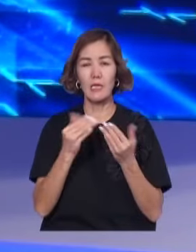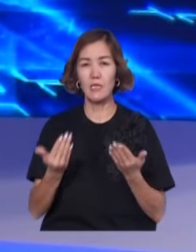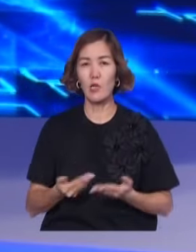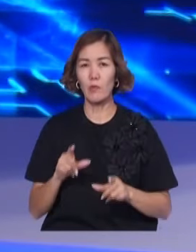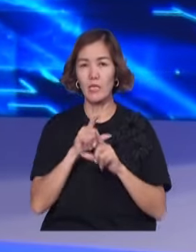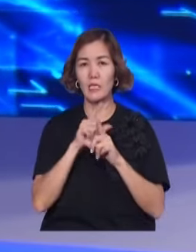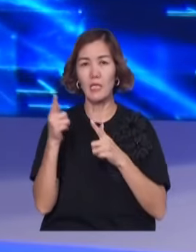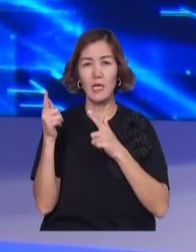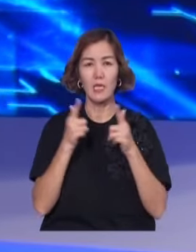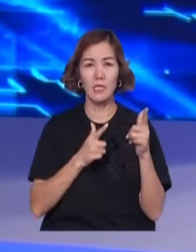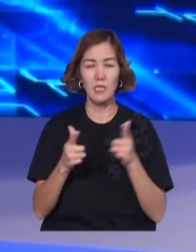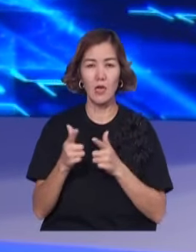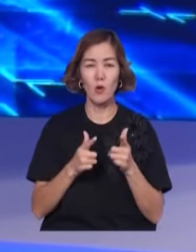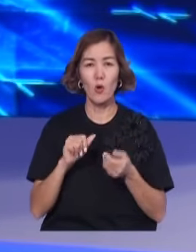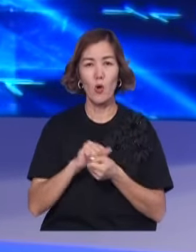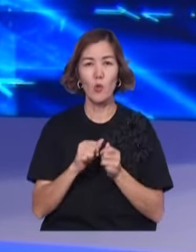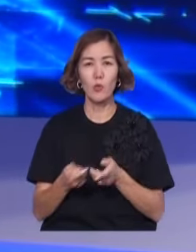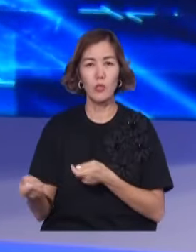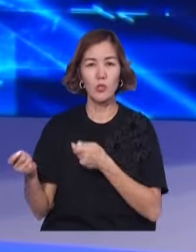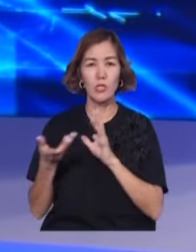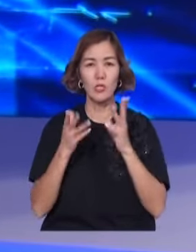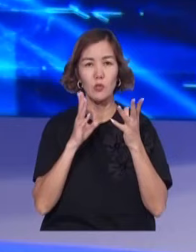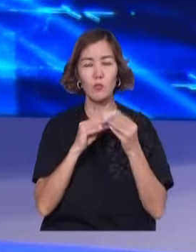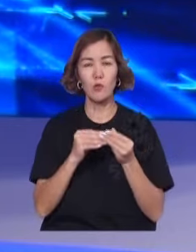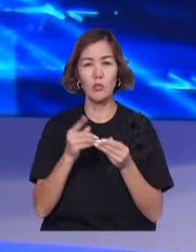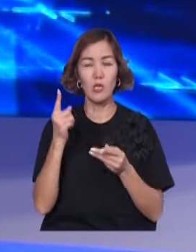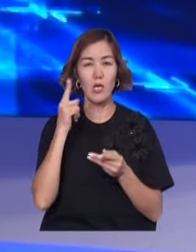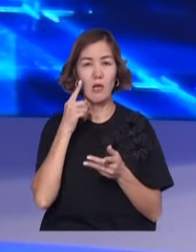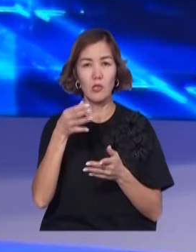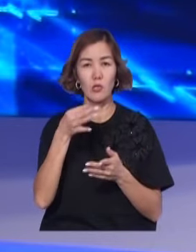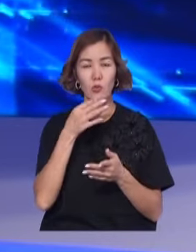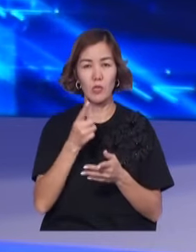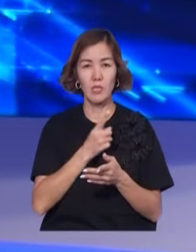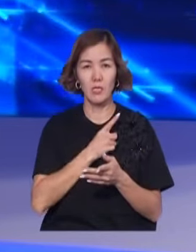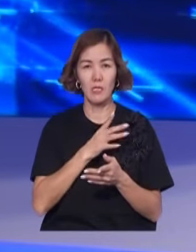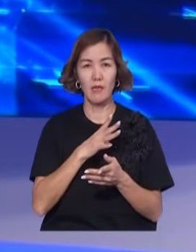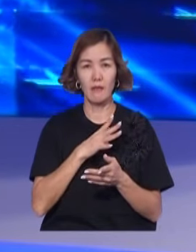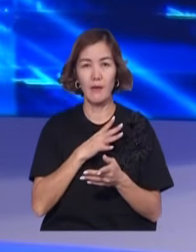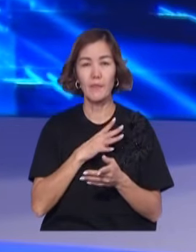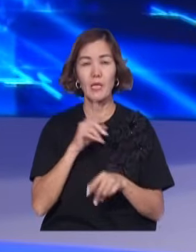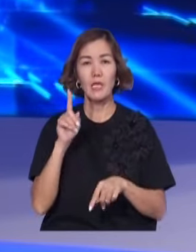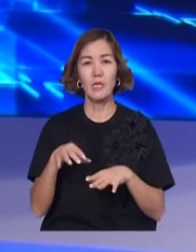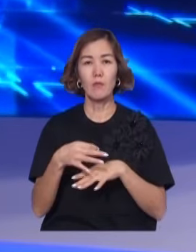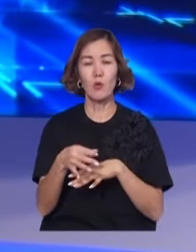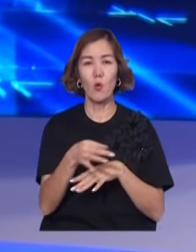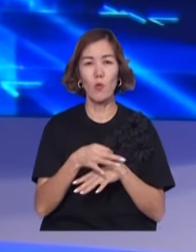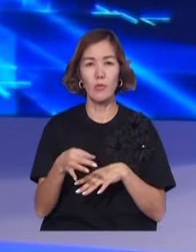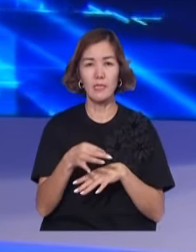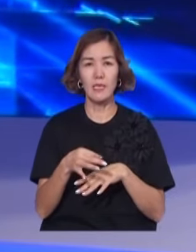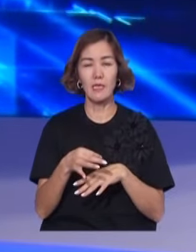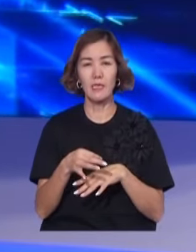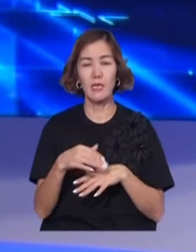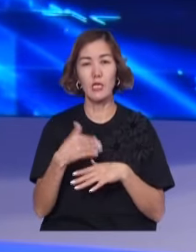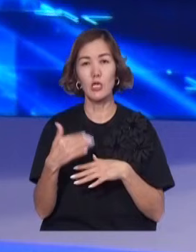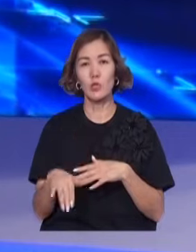әлеуметтік нысандарды дайындау және отын жеткізу бойынша ақпар алды. Жұмыс жүріп жатқанымен кей облыстарда әлі де болса